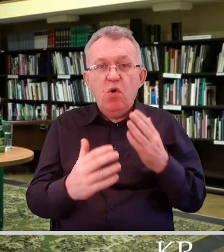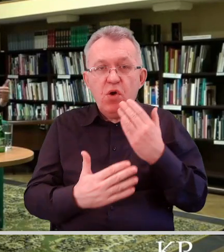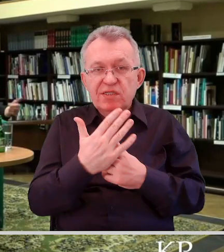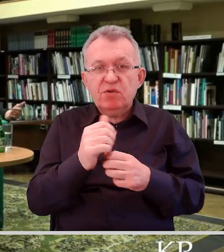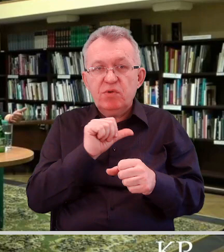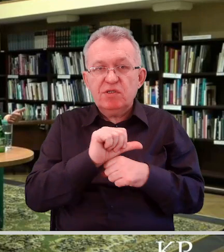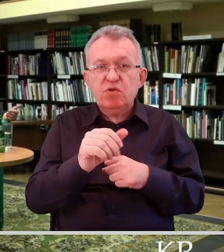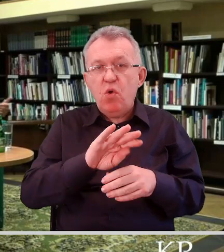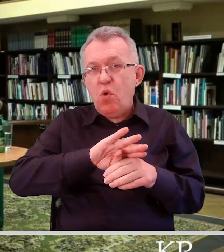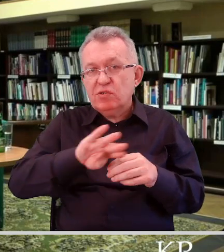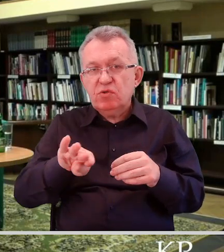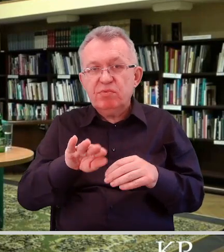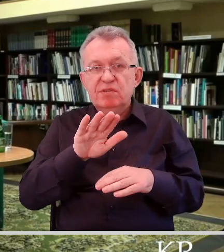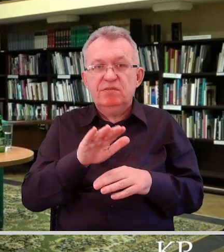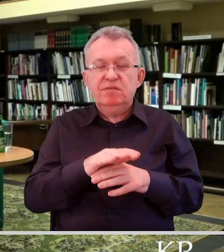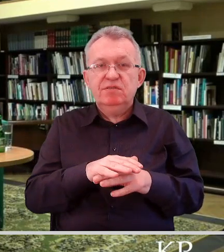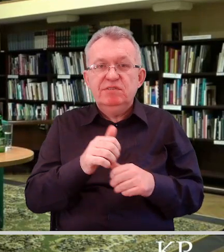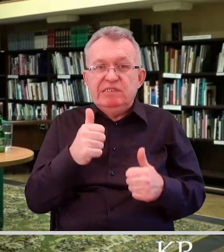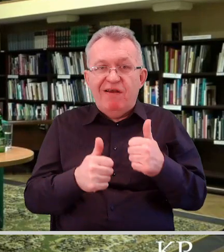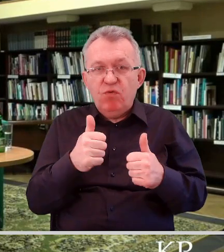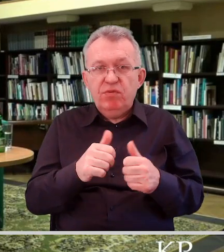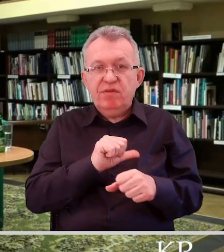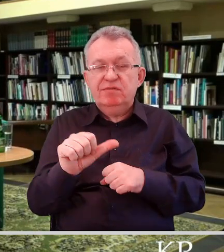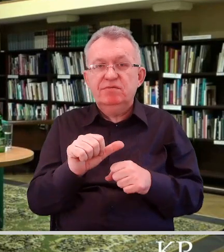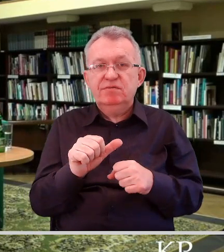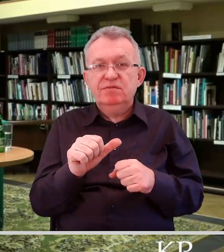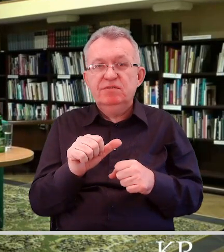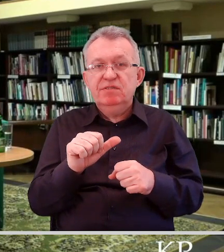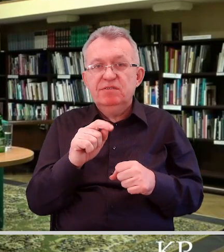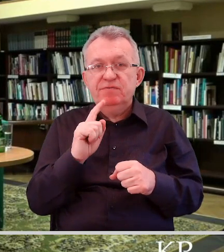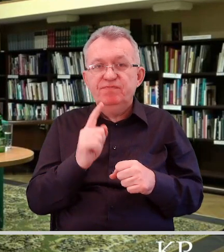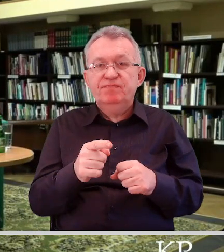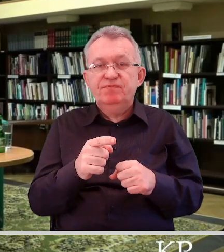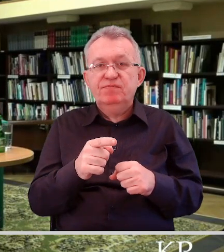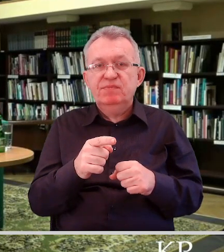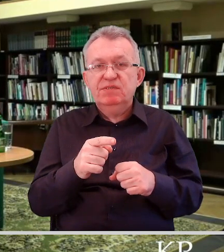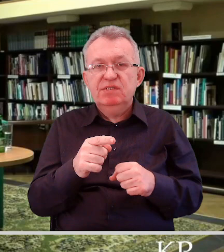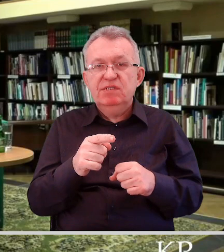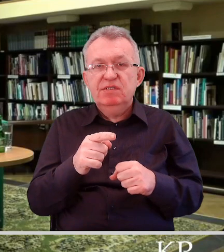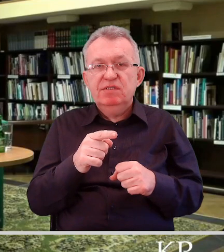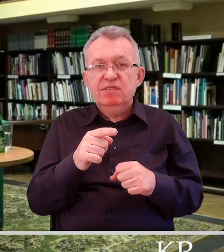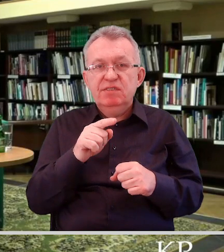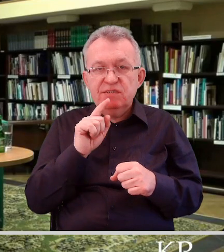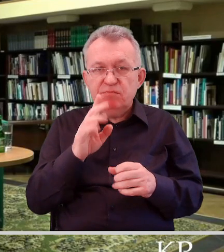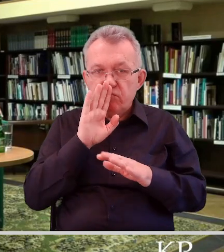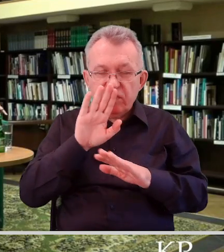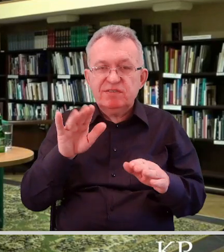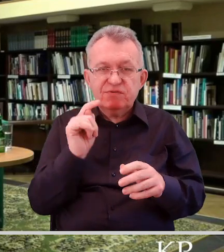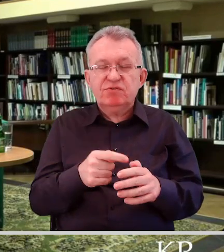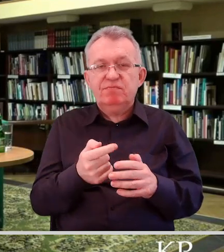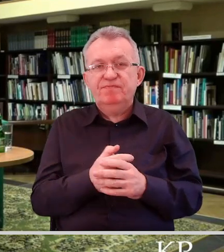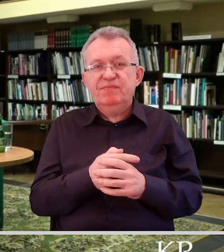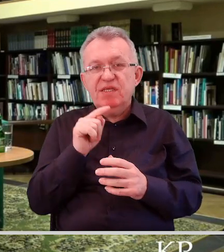jest jakiś osobny zawód, czyli należy ten wygląd jakoś eksponować i pokazywać i tak dalej. Także ja mówię,